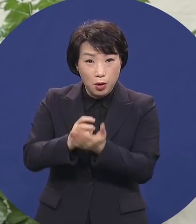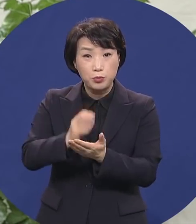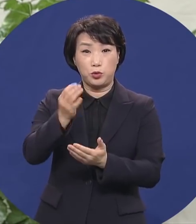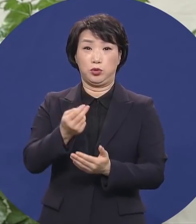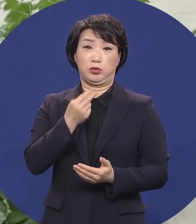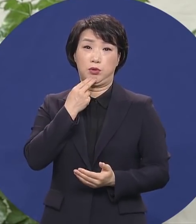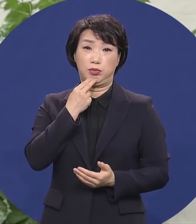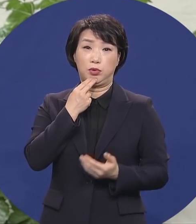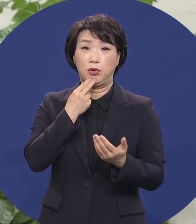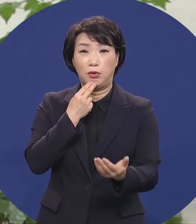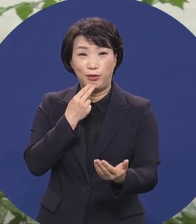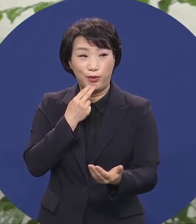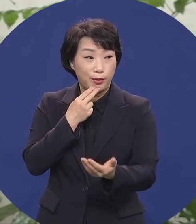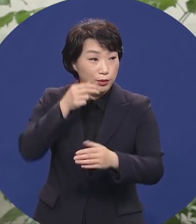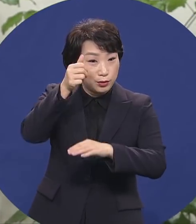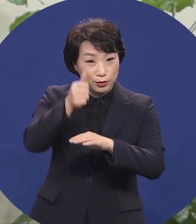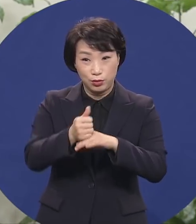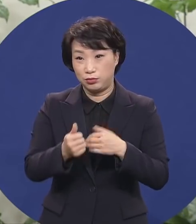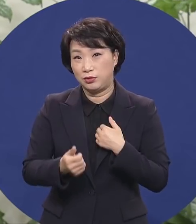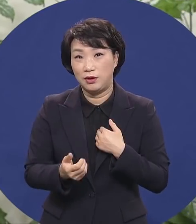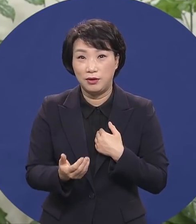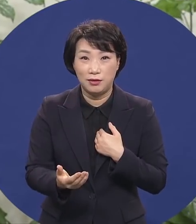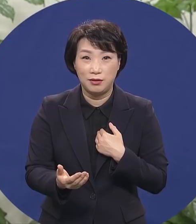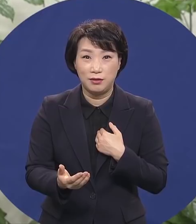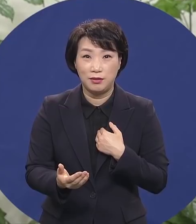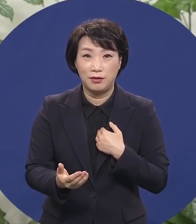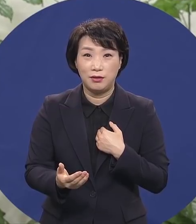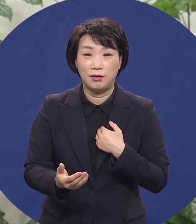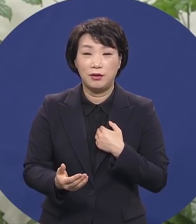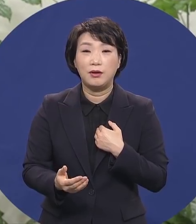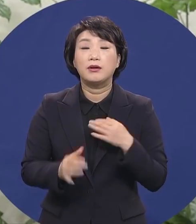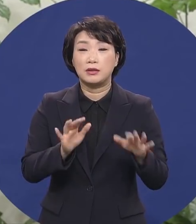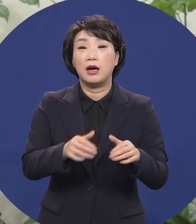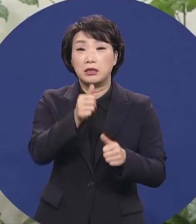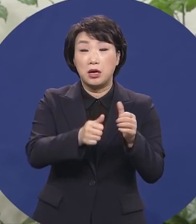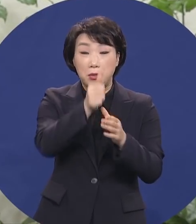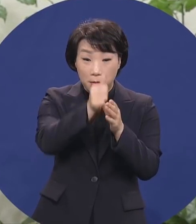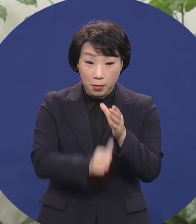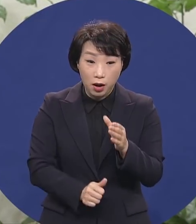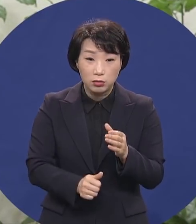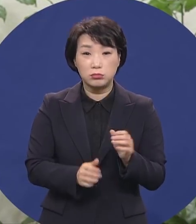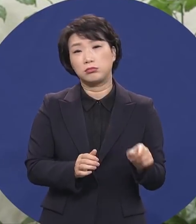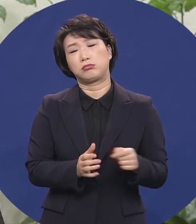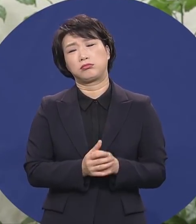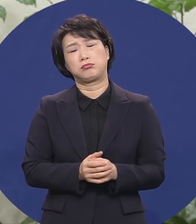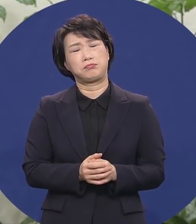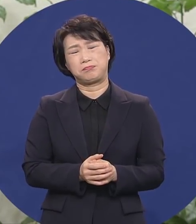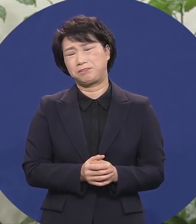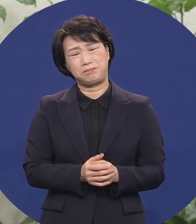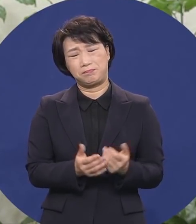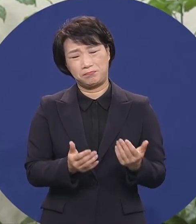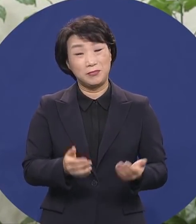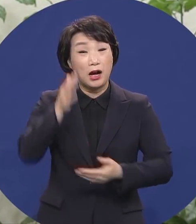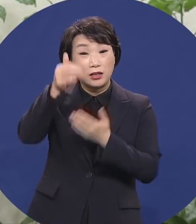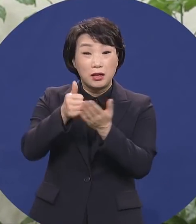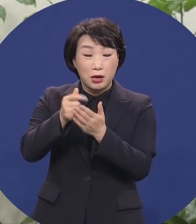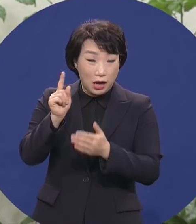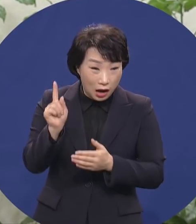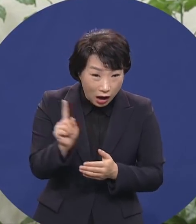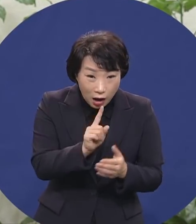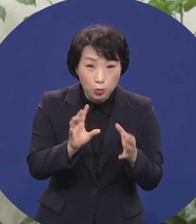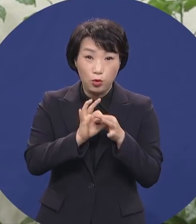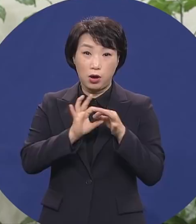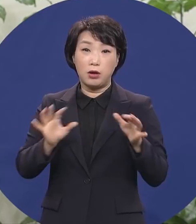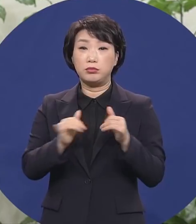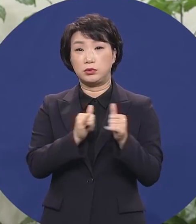않아. 결국은 그 사람 시험 들어도 단단히 들었고 하나님과 아무